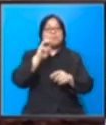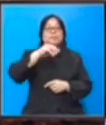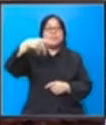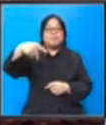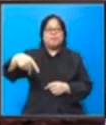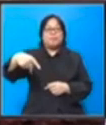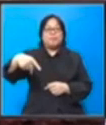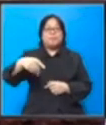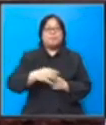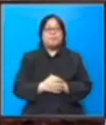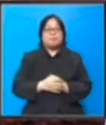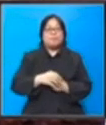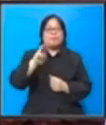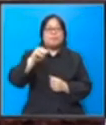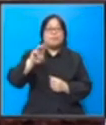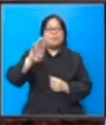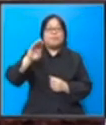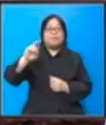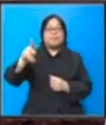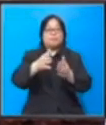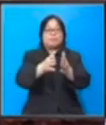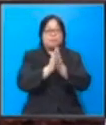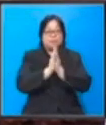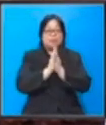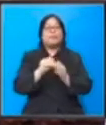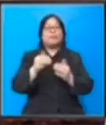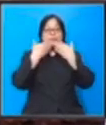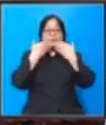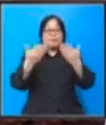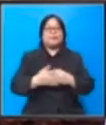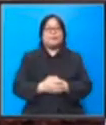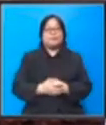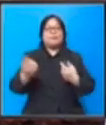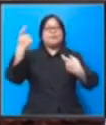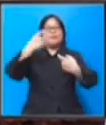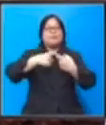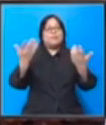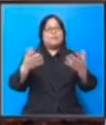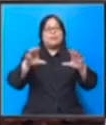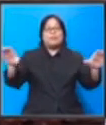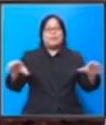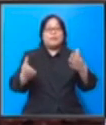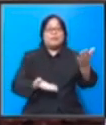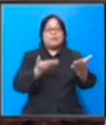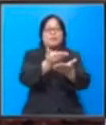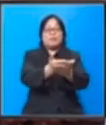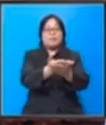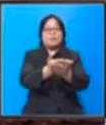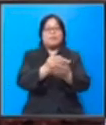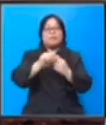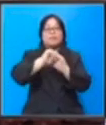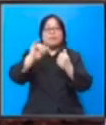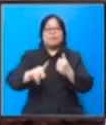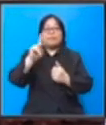Mohd daripada YB Merbok. Mohon izin Yang Mohd. Terima kasih. Berhubung dengan pelaksanaan cadangan umum